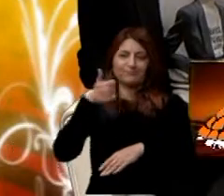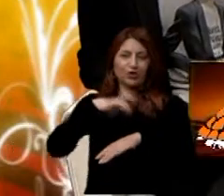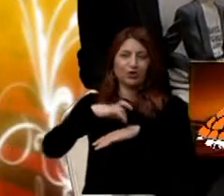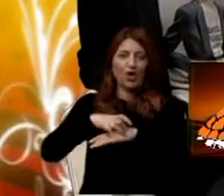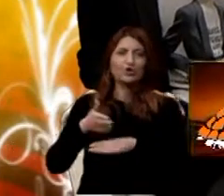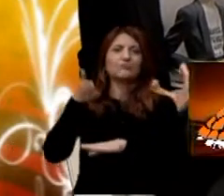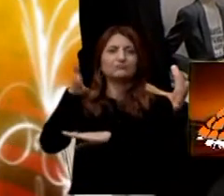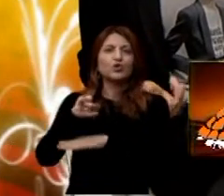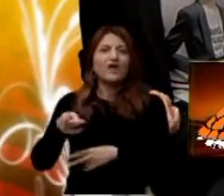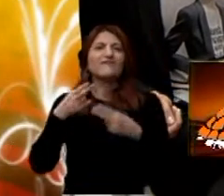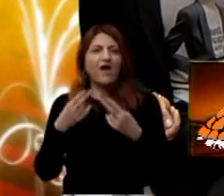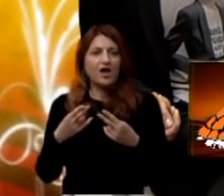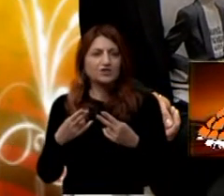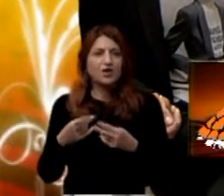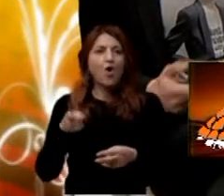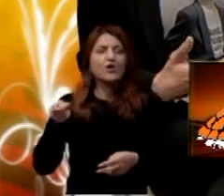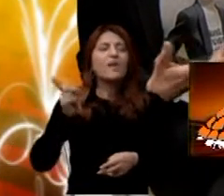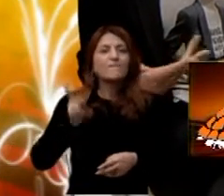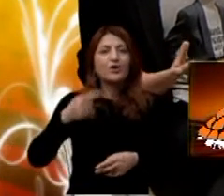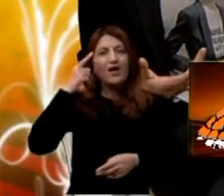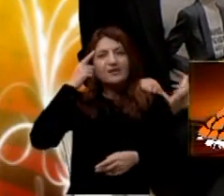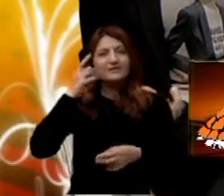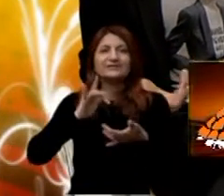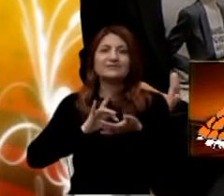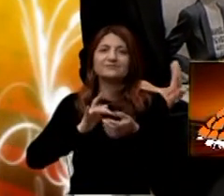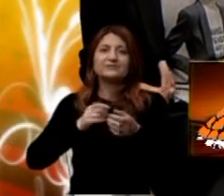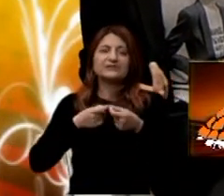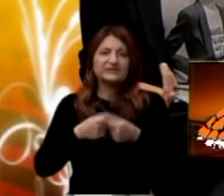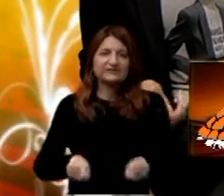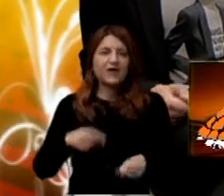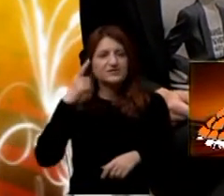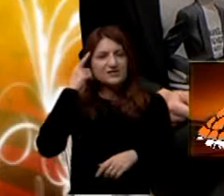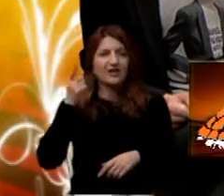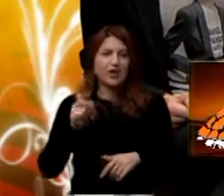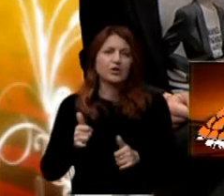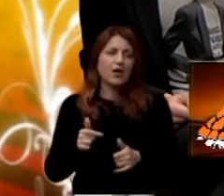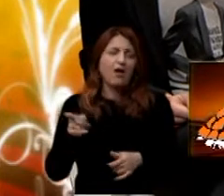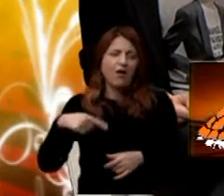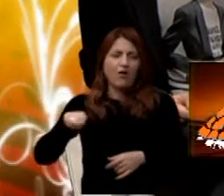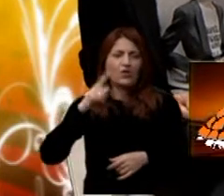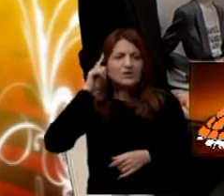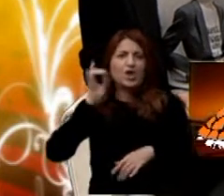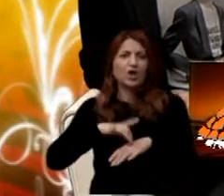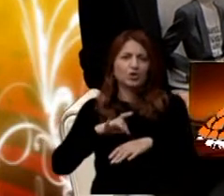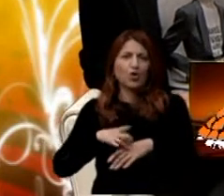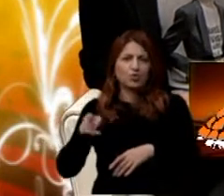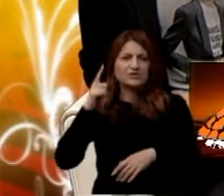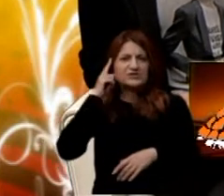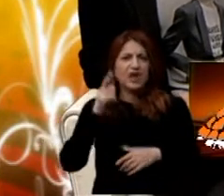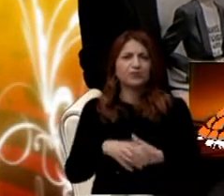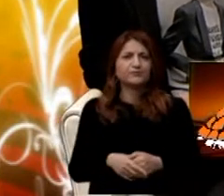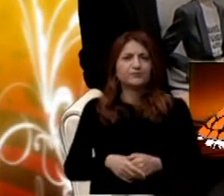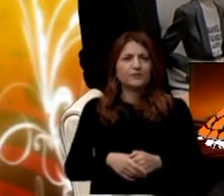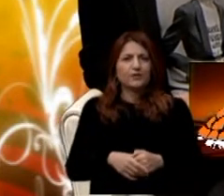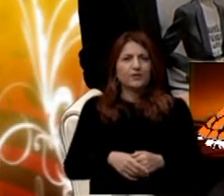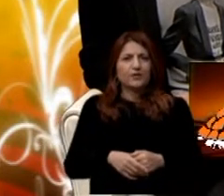obiteljska medicina koja bi trebala biti upućena u... Trebala biti, jel tako? Pa i uglavnom je. Naravno, je. Najvećim dijelom je upućena. Je.